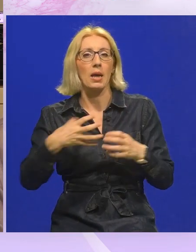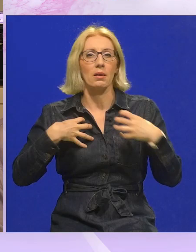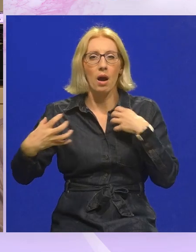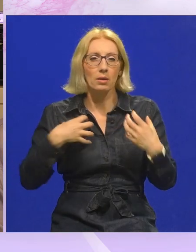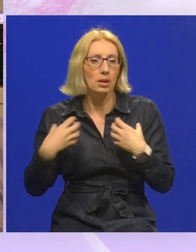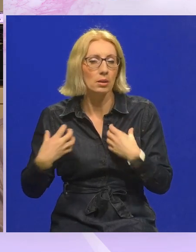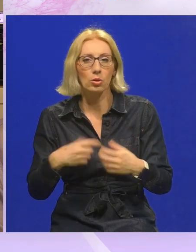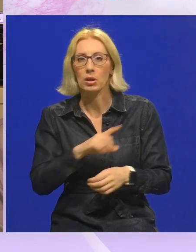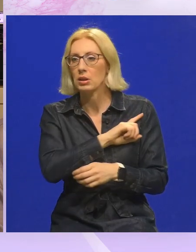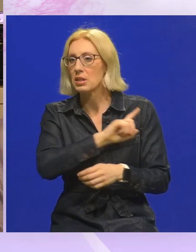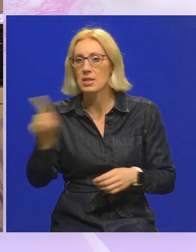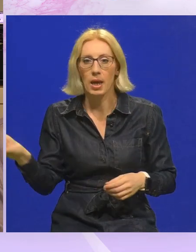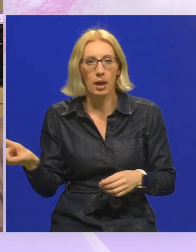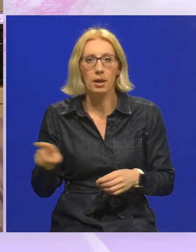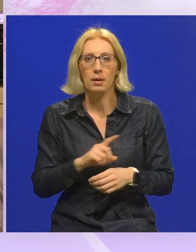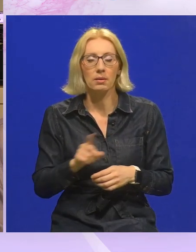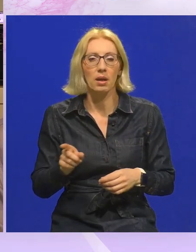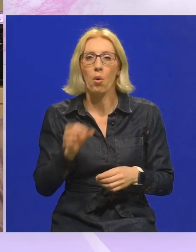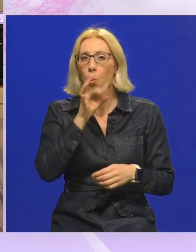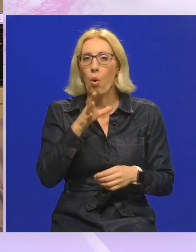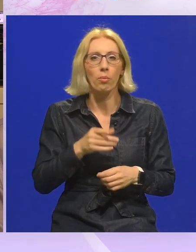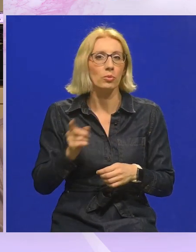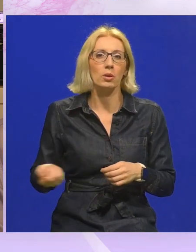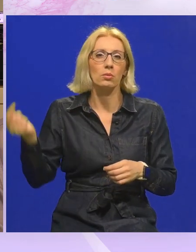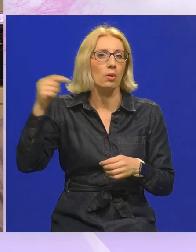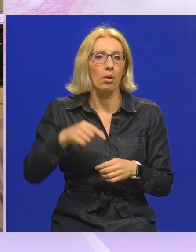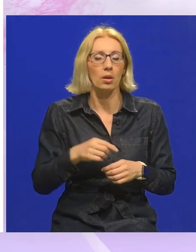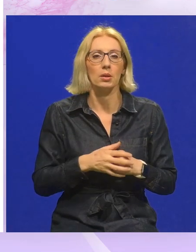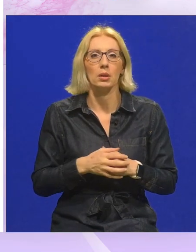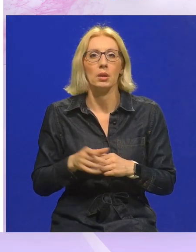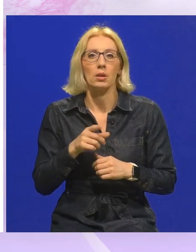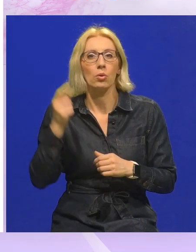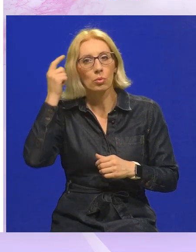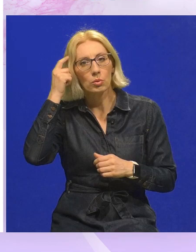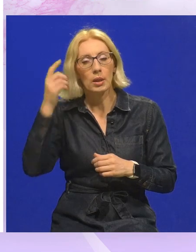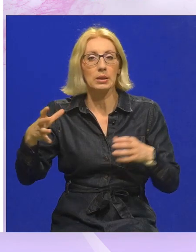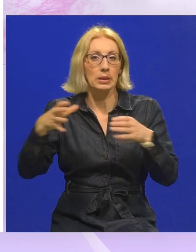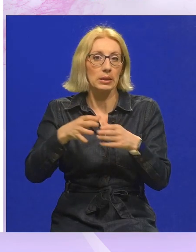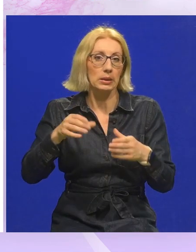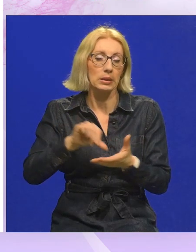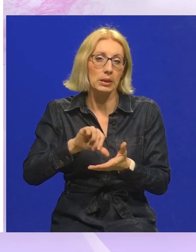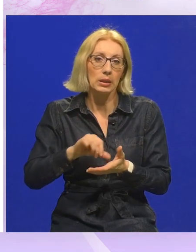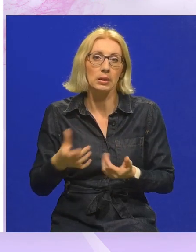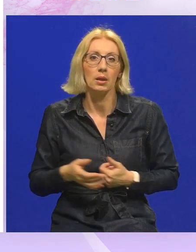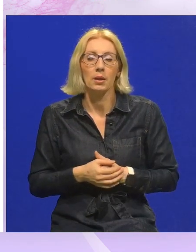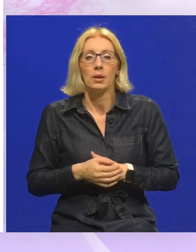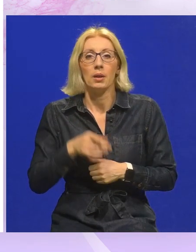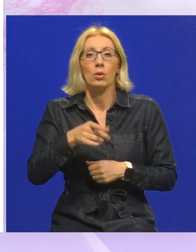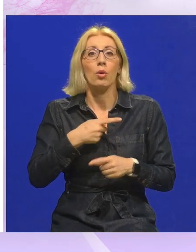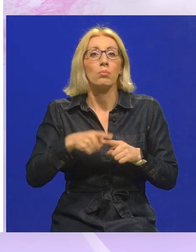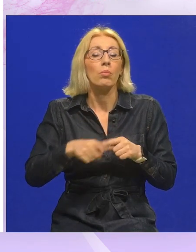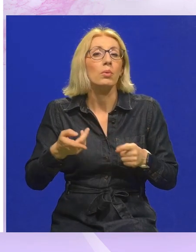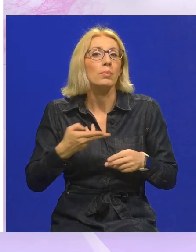kazalište, dakle ne konzumira ništa iz te kulturne sredine. Koji su razlozi tome? Dakle,